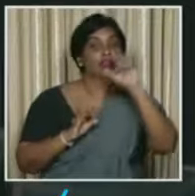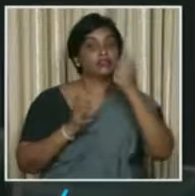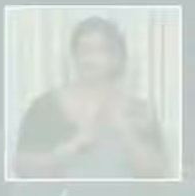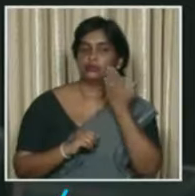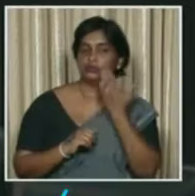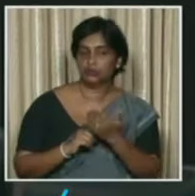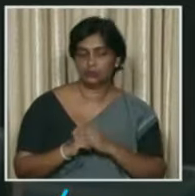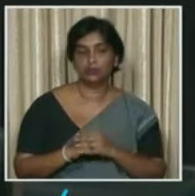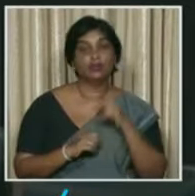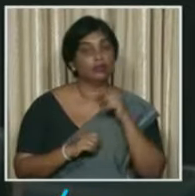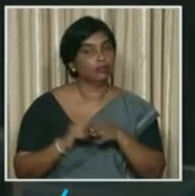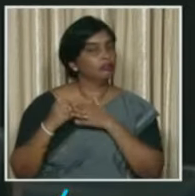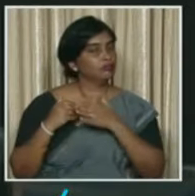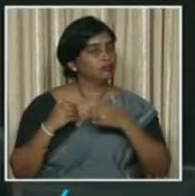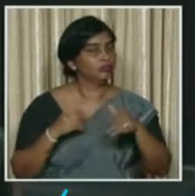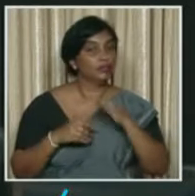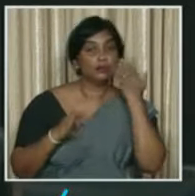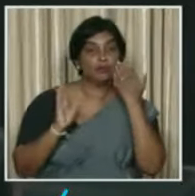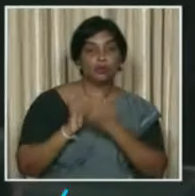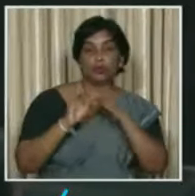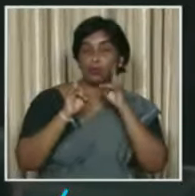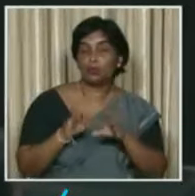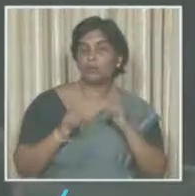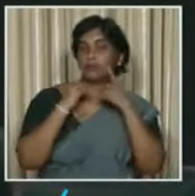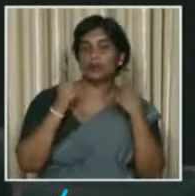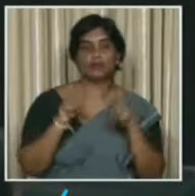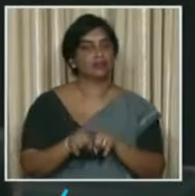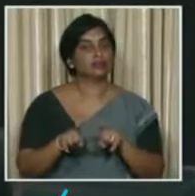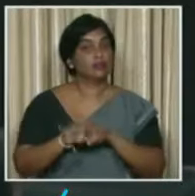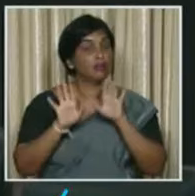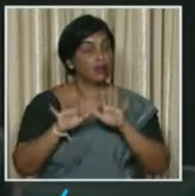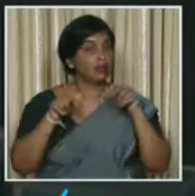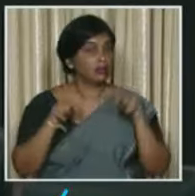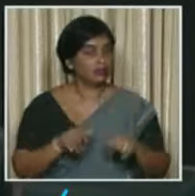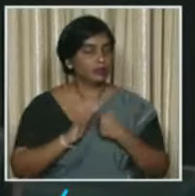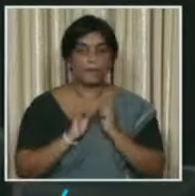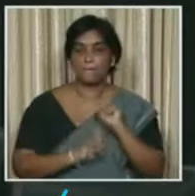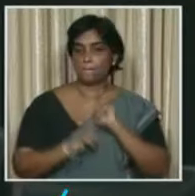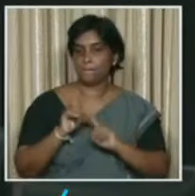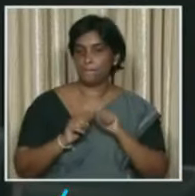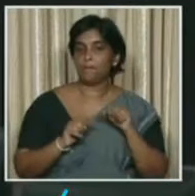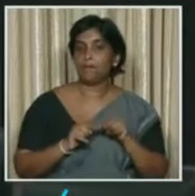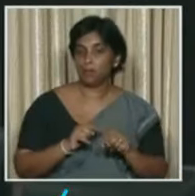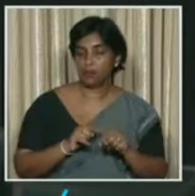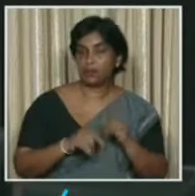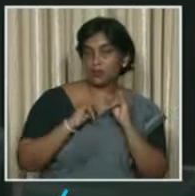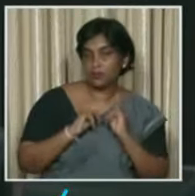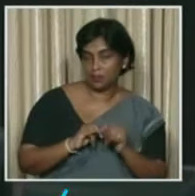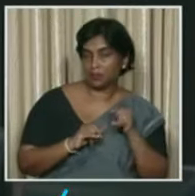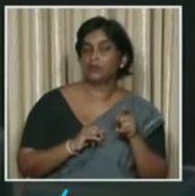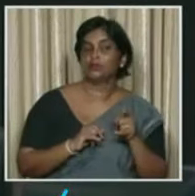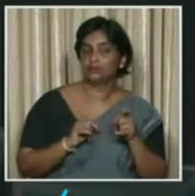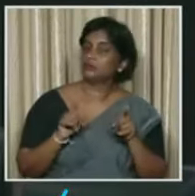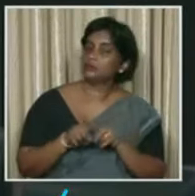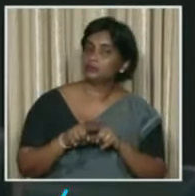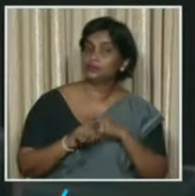සම්මි සිල්වා කියනවා. මෙතුවක්වල් ලොව රඟපෑවේ මේ කිසිවක් නොදන්නා ගන්නට. හැබැයි අද මේ උත්තරීතර සභාවට ඔහුගේ කුමන්ත්‍රණකාරී